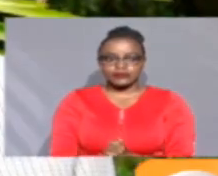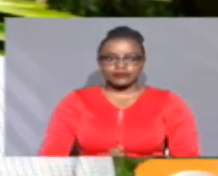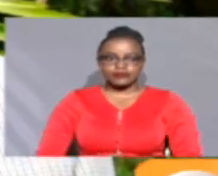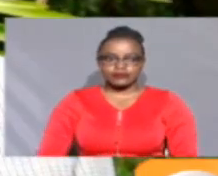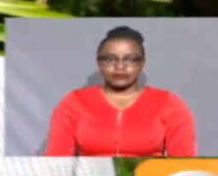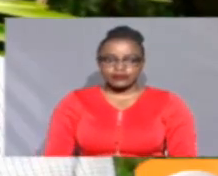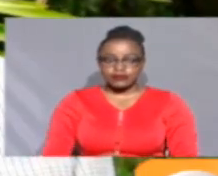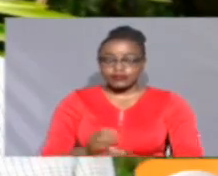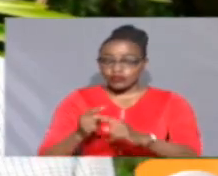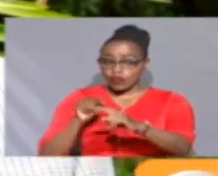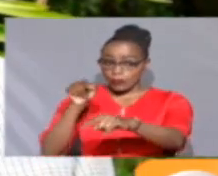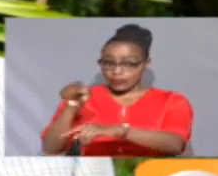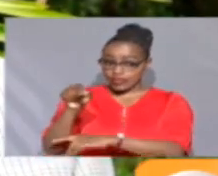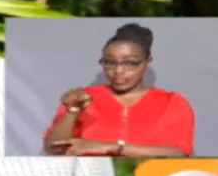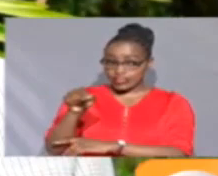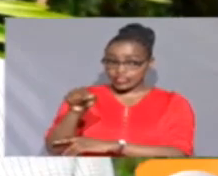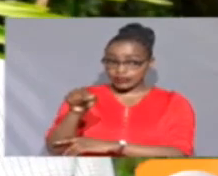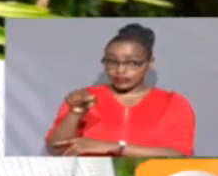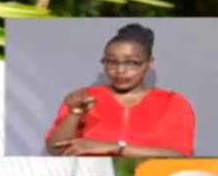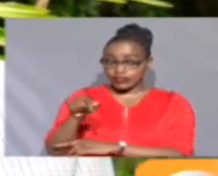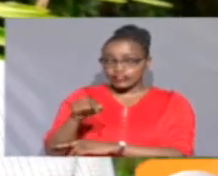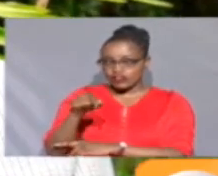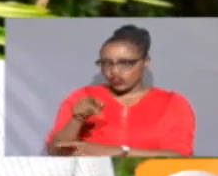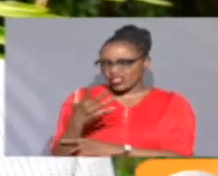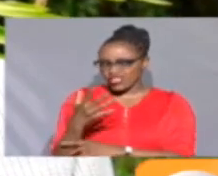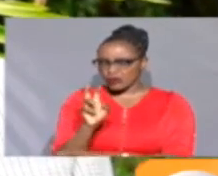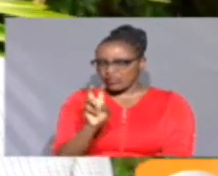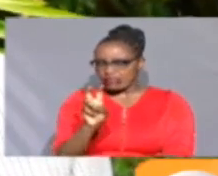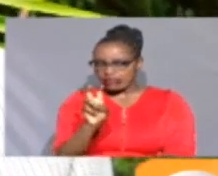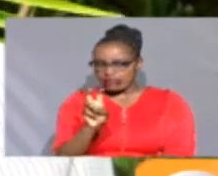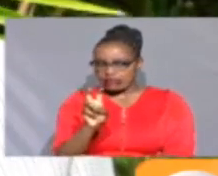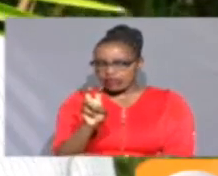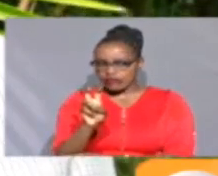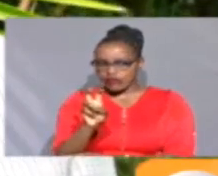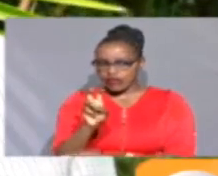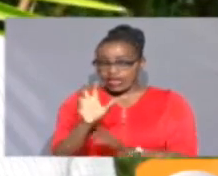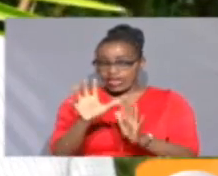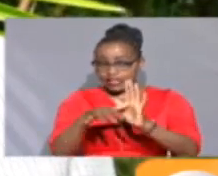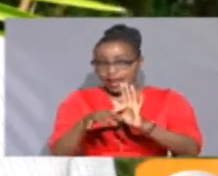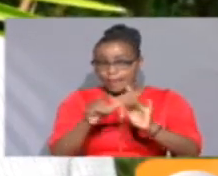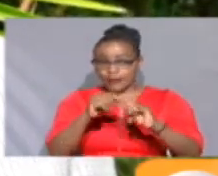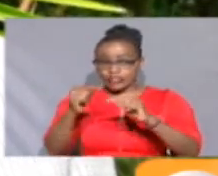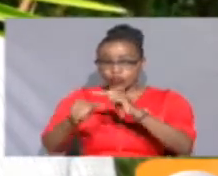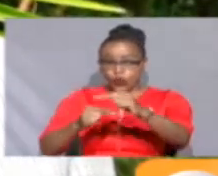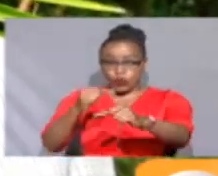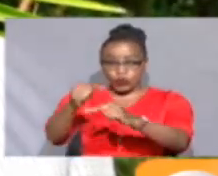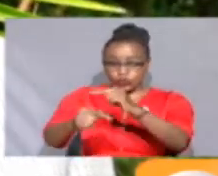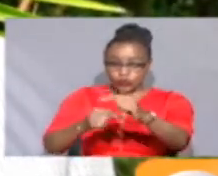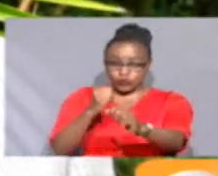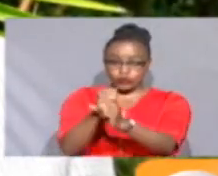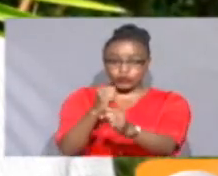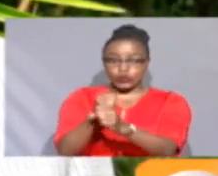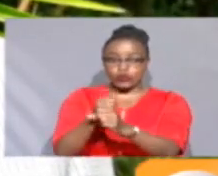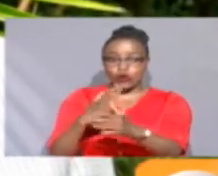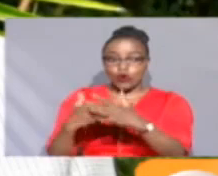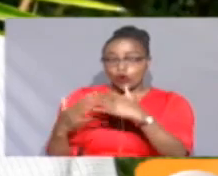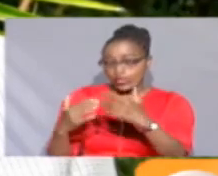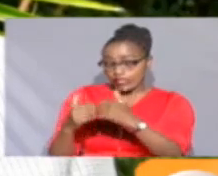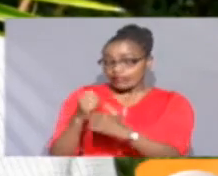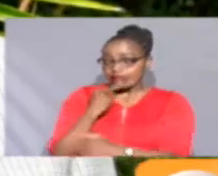On this one, for it to be pursued, though it has been pursued, the logical thing to do would actually be to step